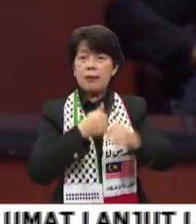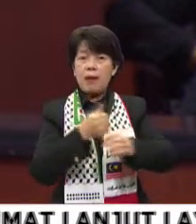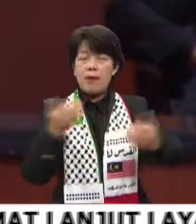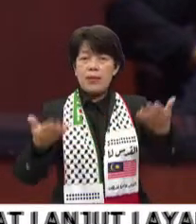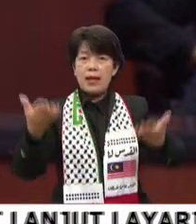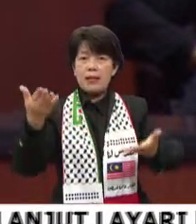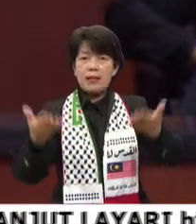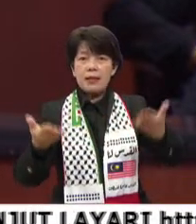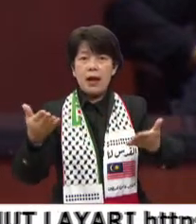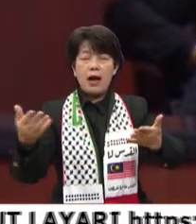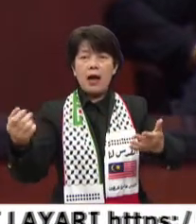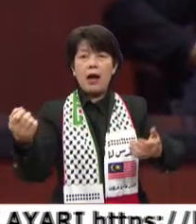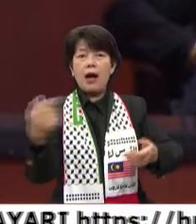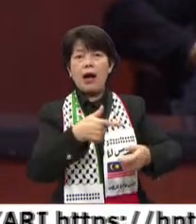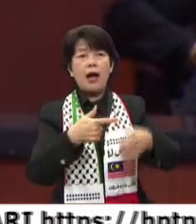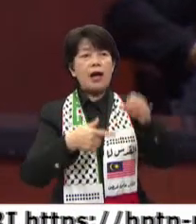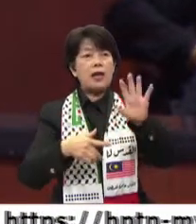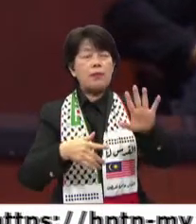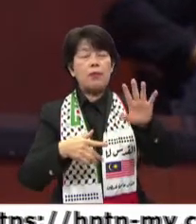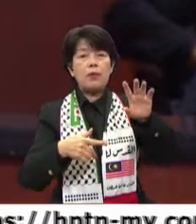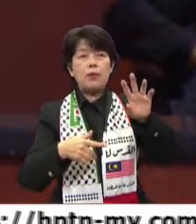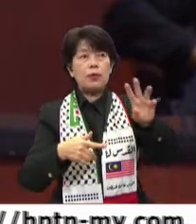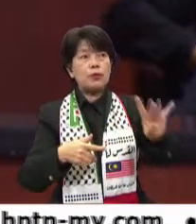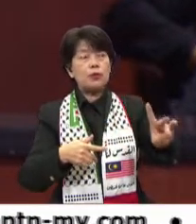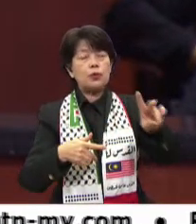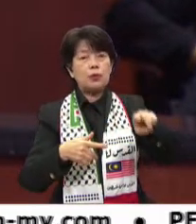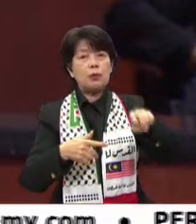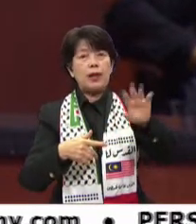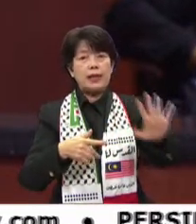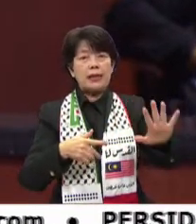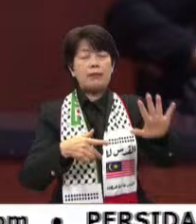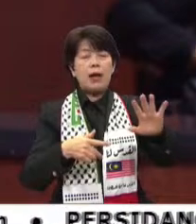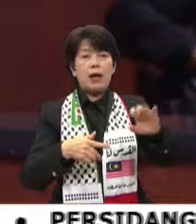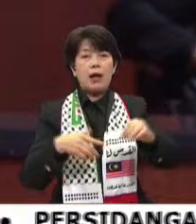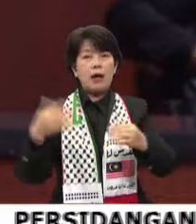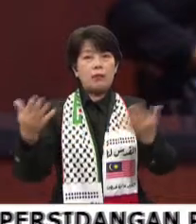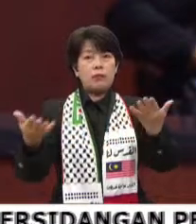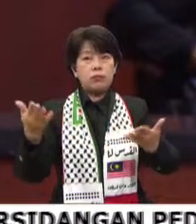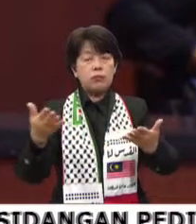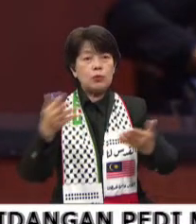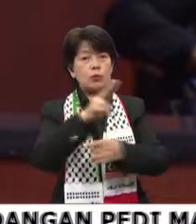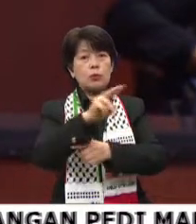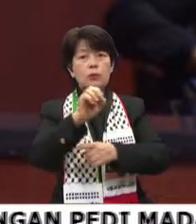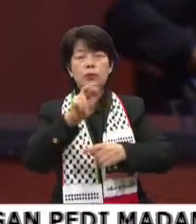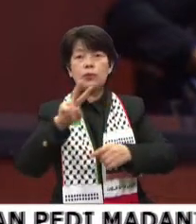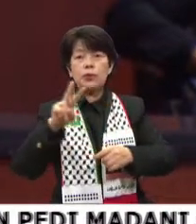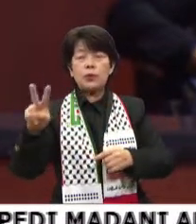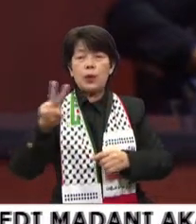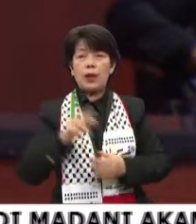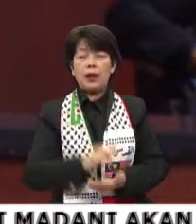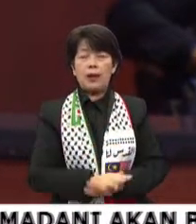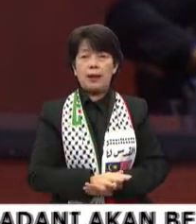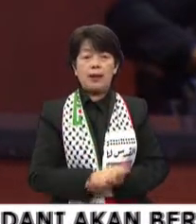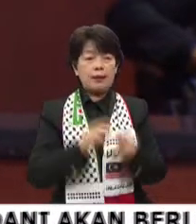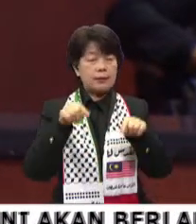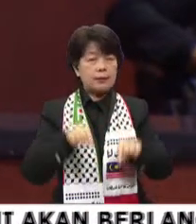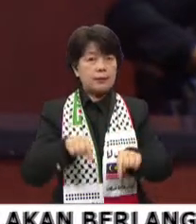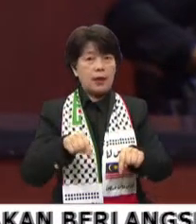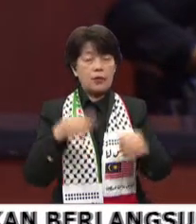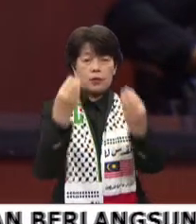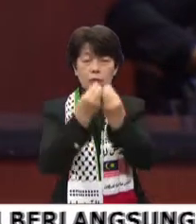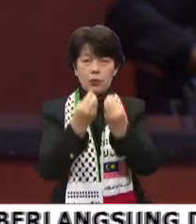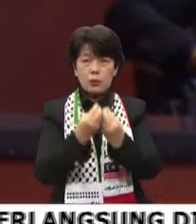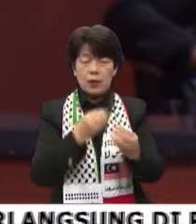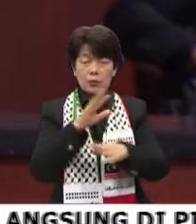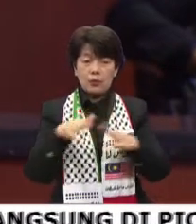berbanding 57.6 bilion pada tempoh yang sama Tahun 2022 daripada jumlah ini